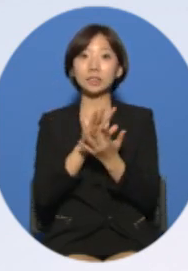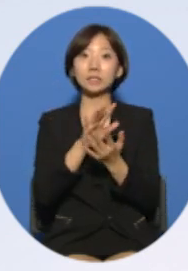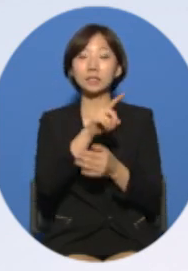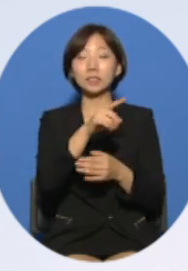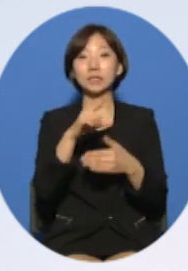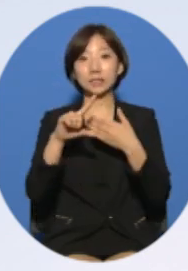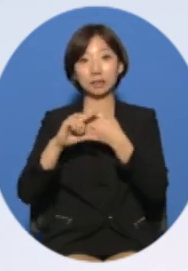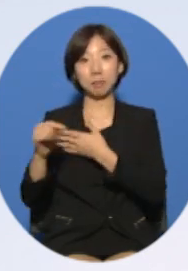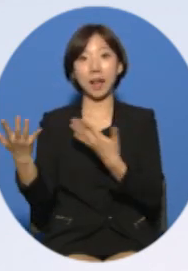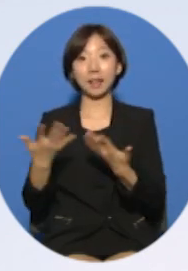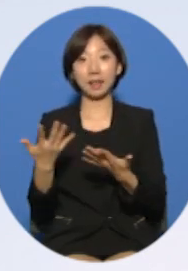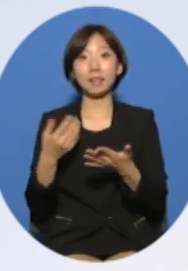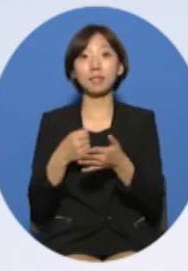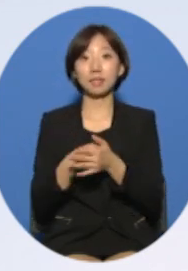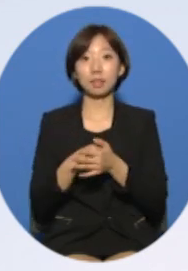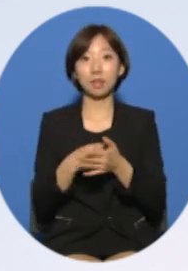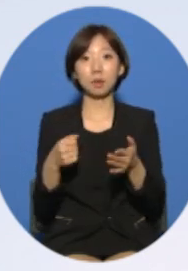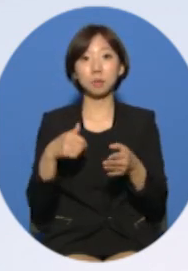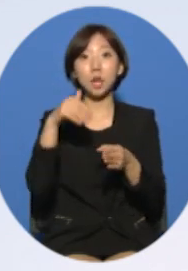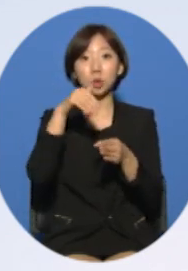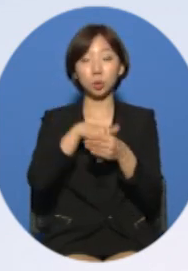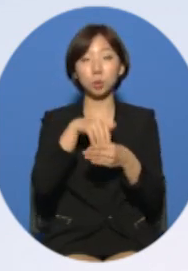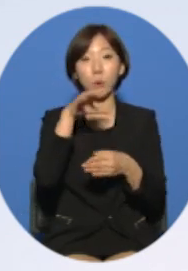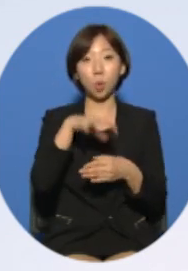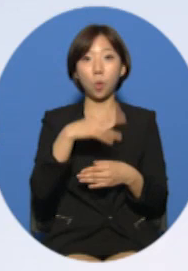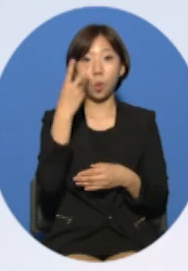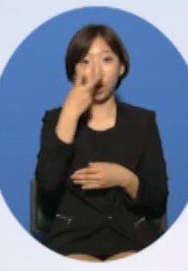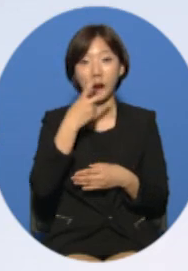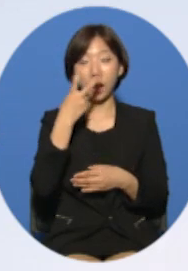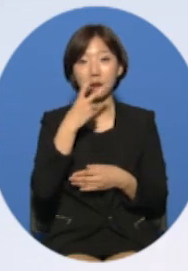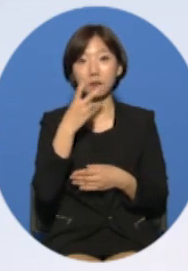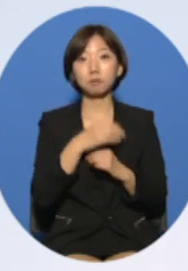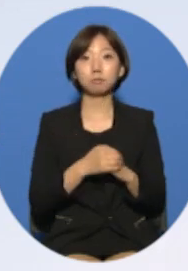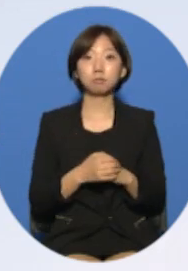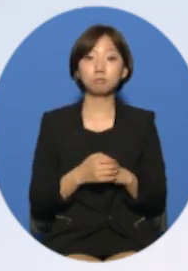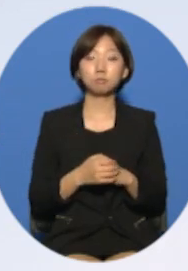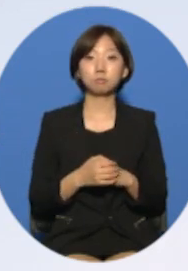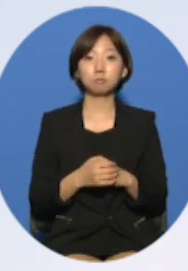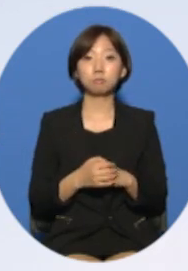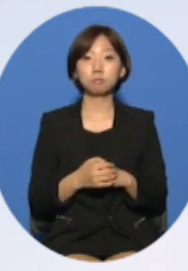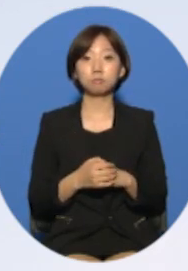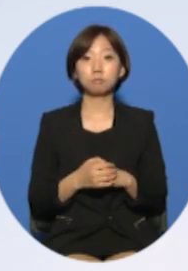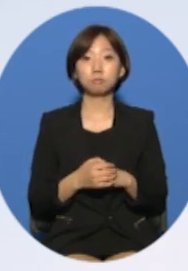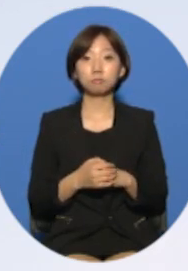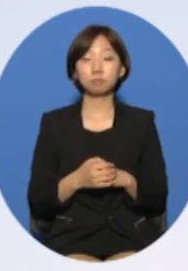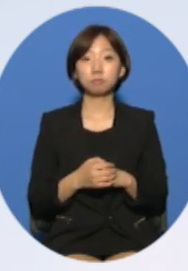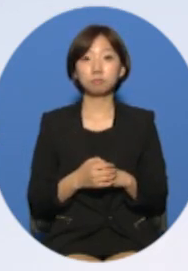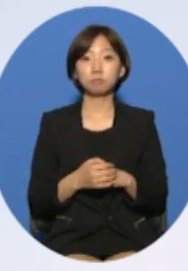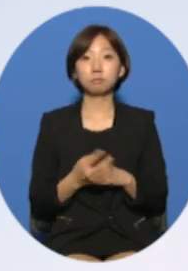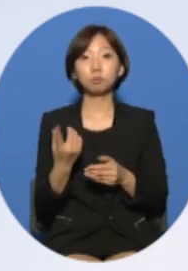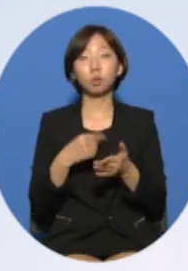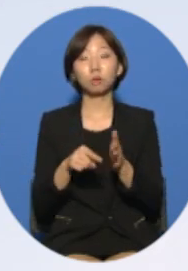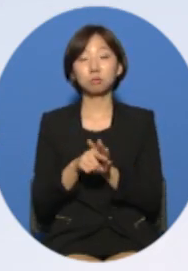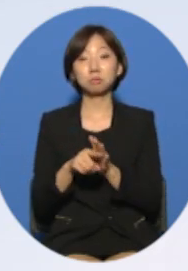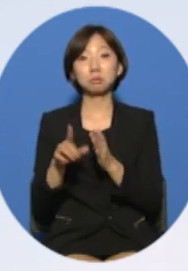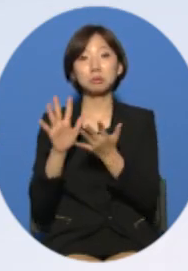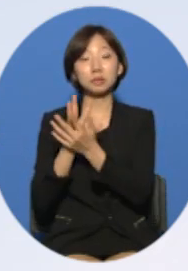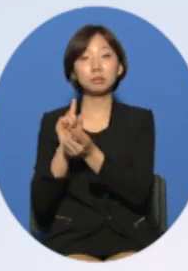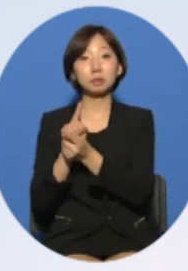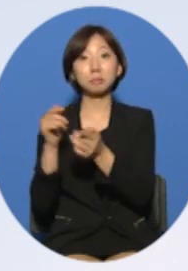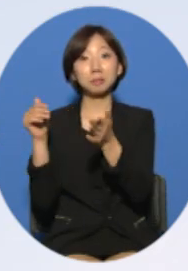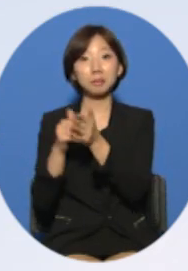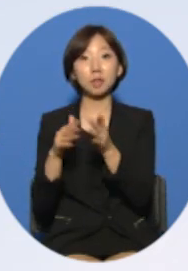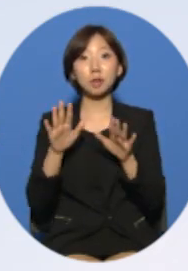했기 때문에 네. 투표소도 볼 겸 네. 투표소가 잘 진행되는 걸 보려고 일반 투표소만 해봤습니다. 근데 이번에 해보니까 네. 너무